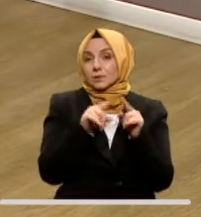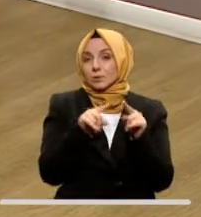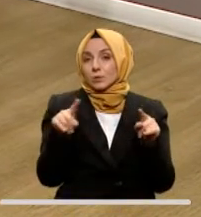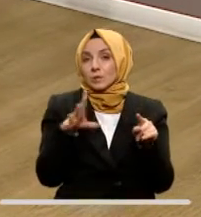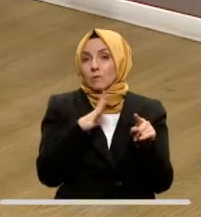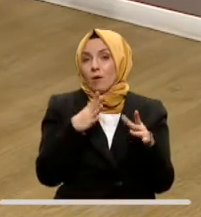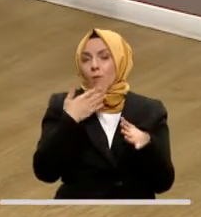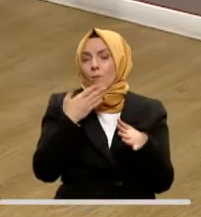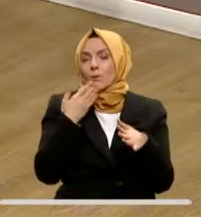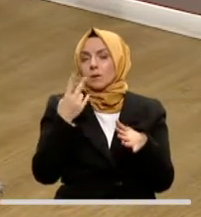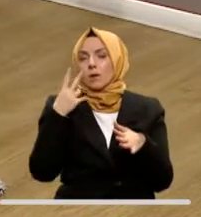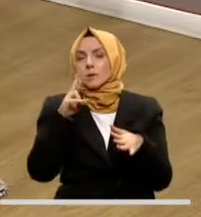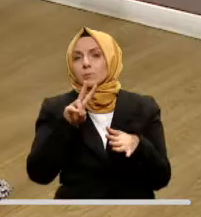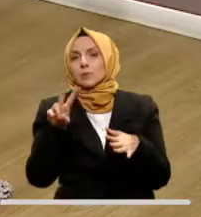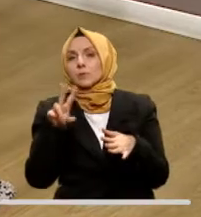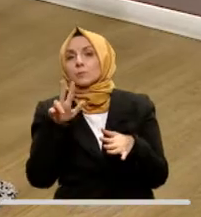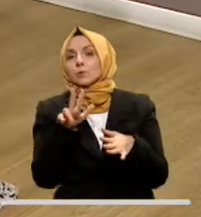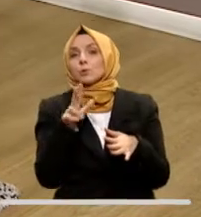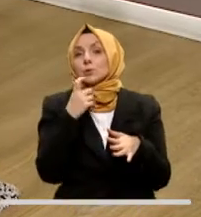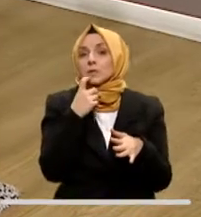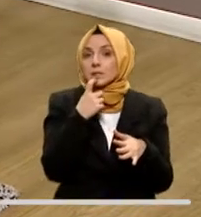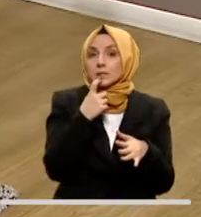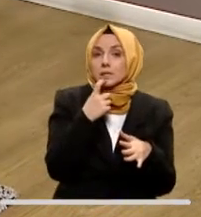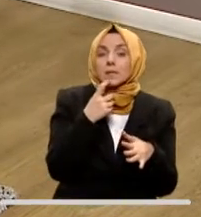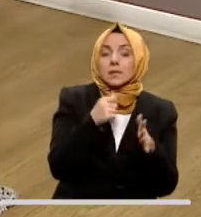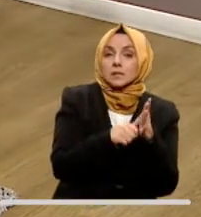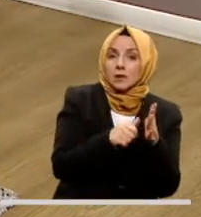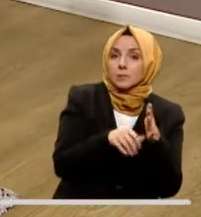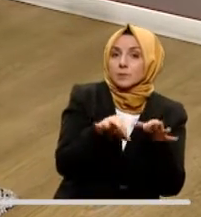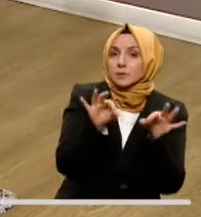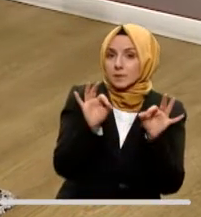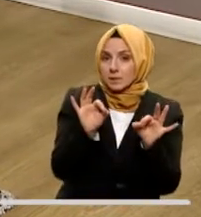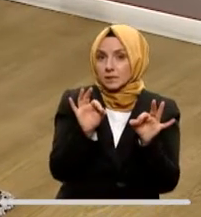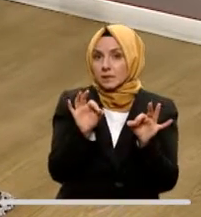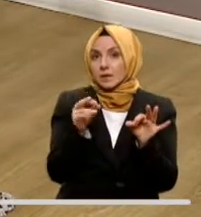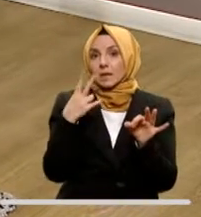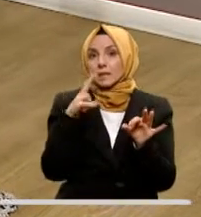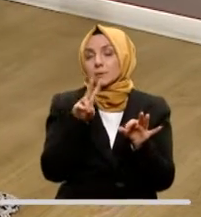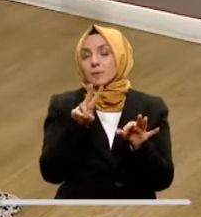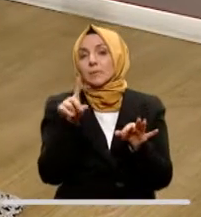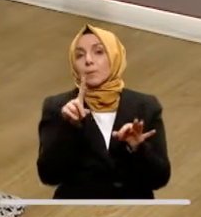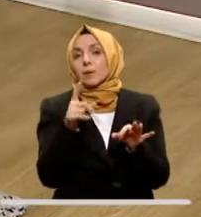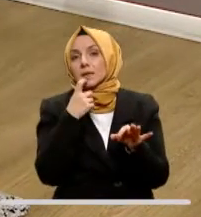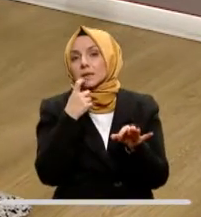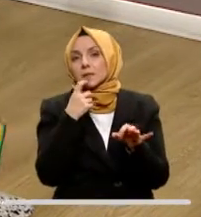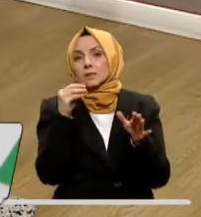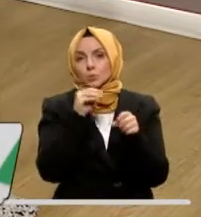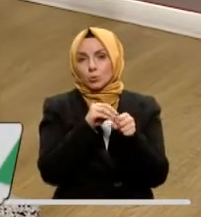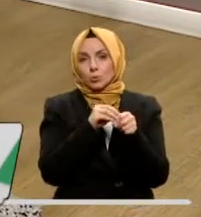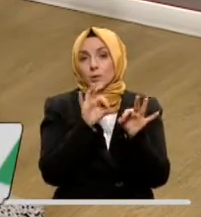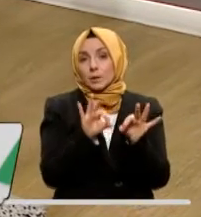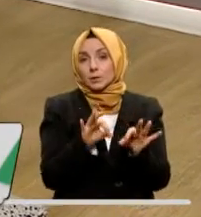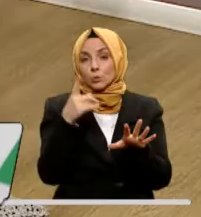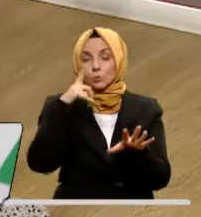biz 2020/3 yılından takvim hazırlıklarına 2021 yılın sonunda başlıyoruz Çünkü burada